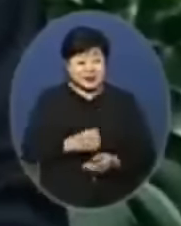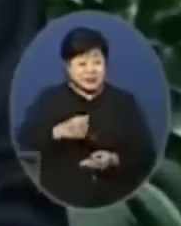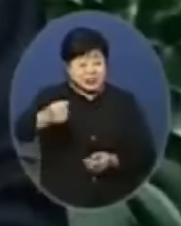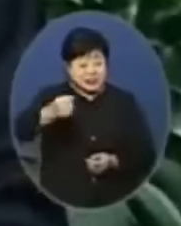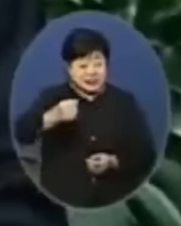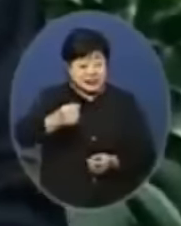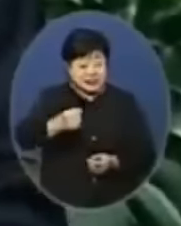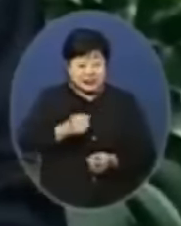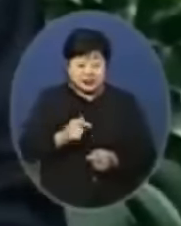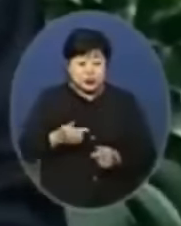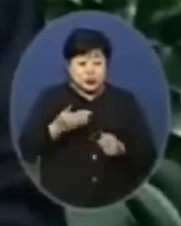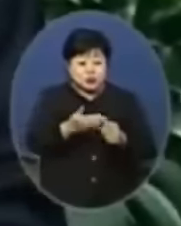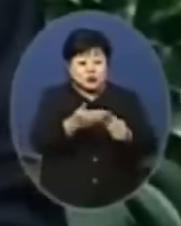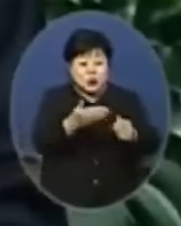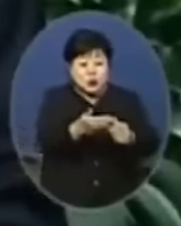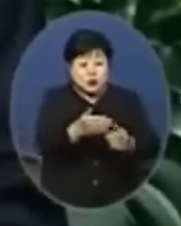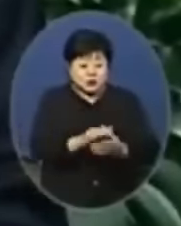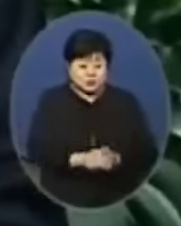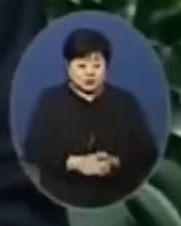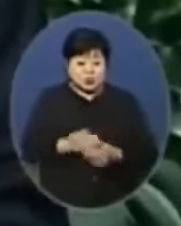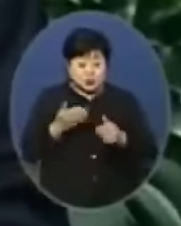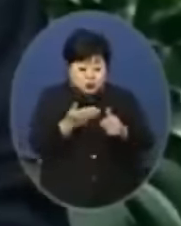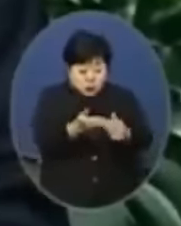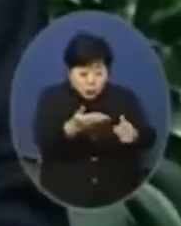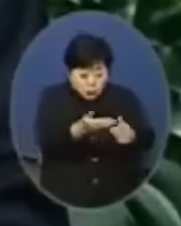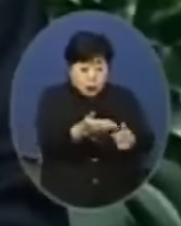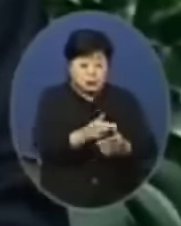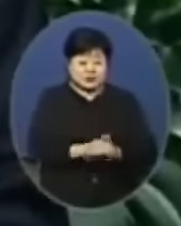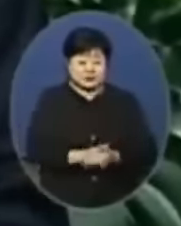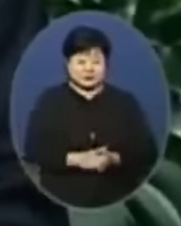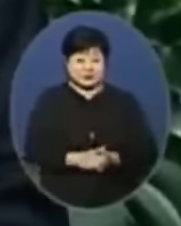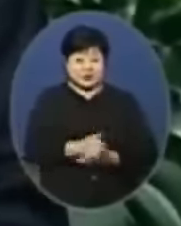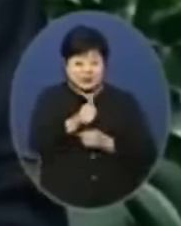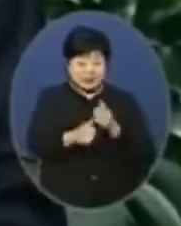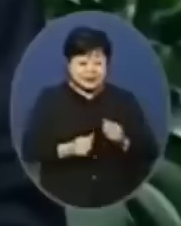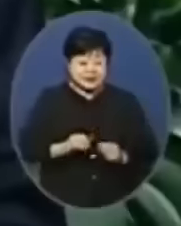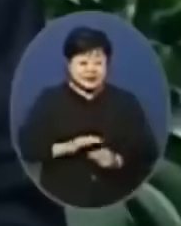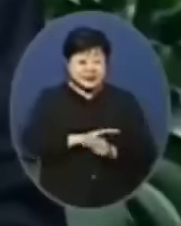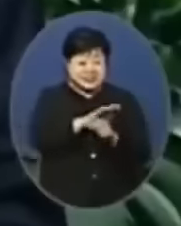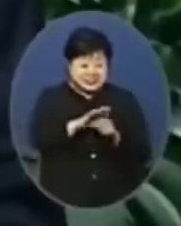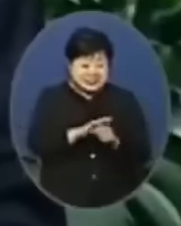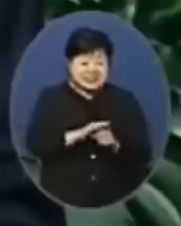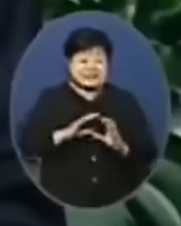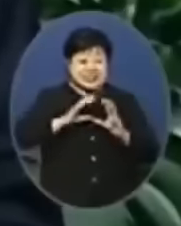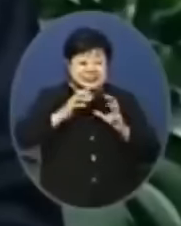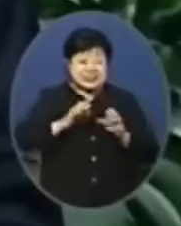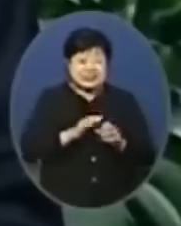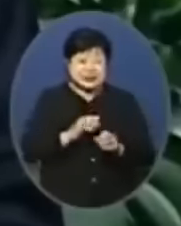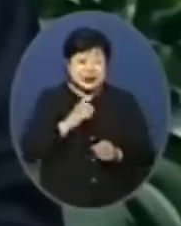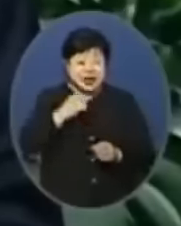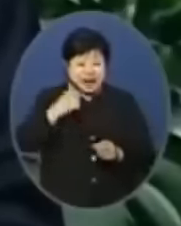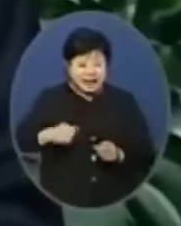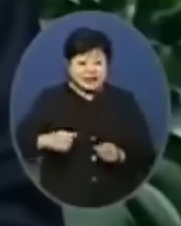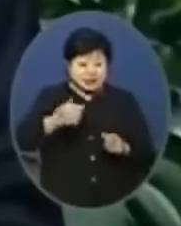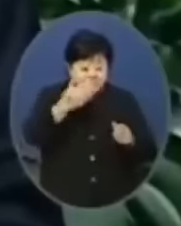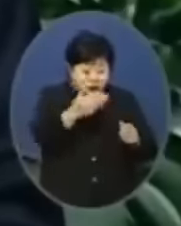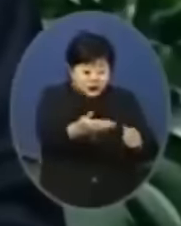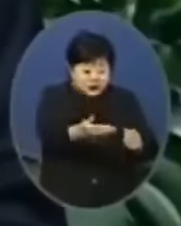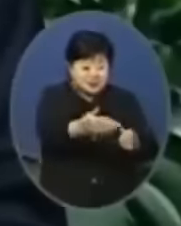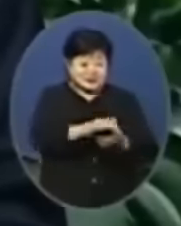뺏어갑니까? 갖다 줍니까? 주지요. 하나님이 세상을 이처럼 사랑하사 독생자를